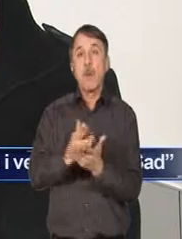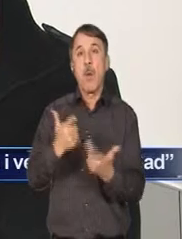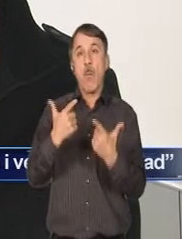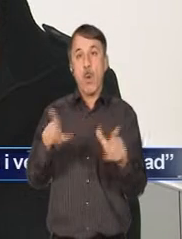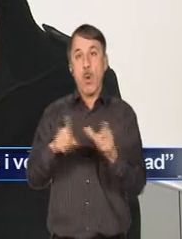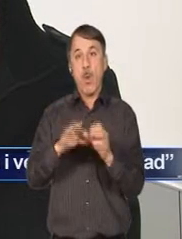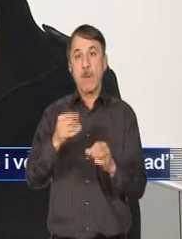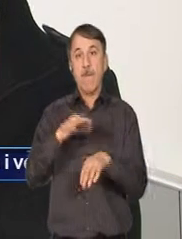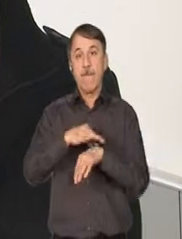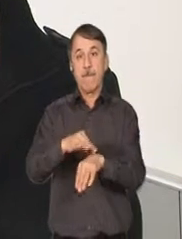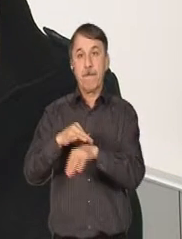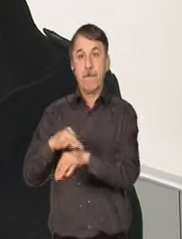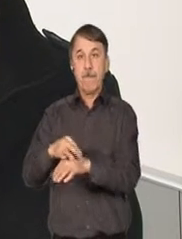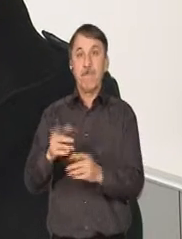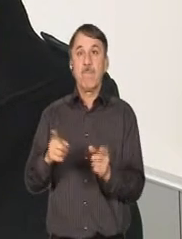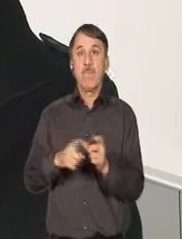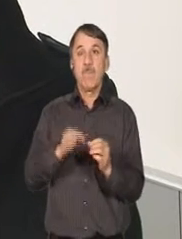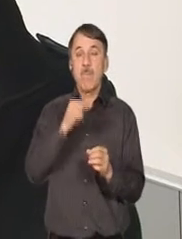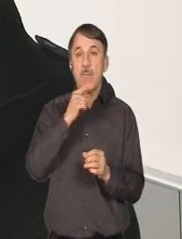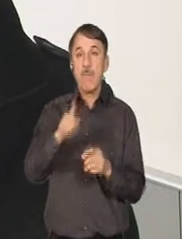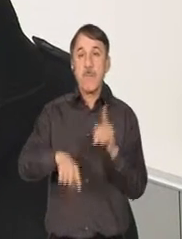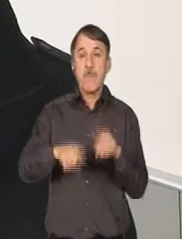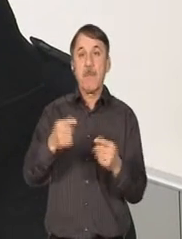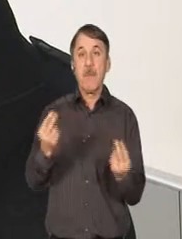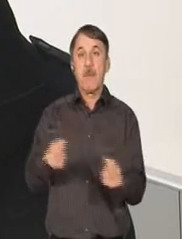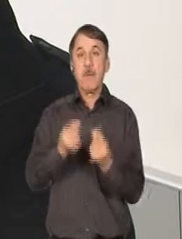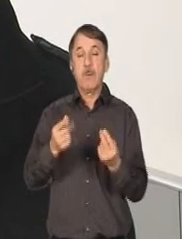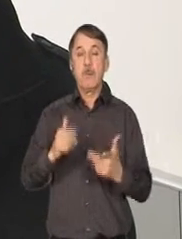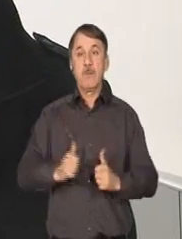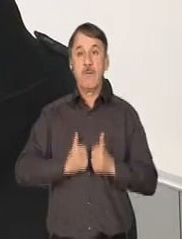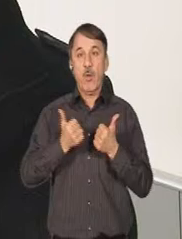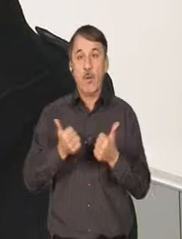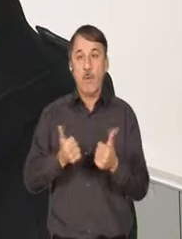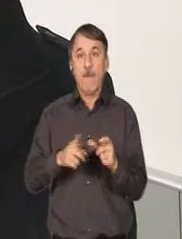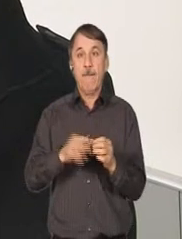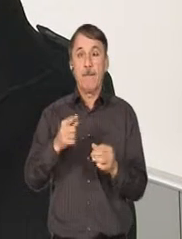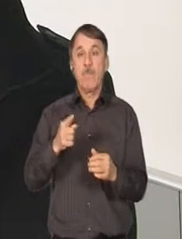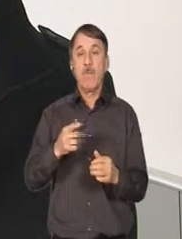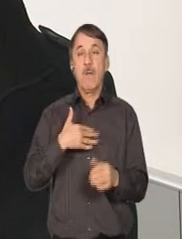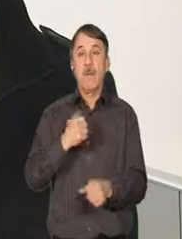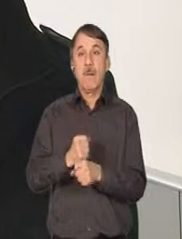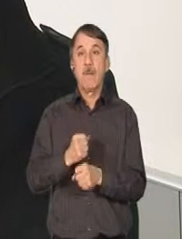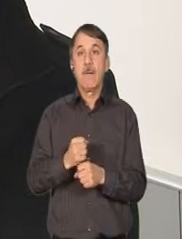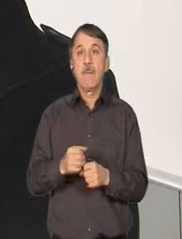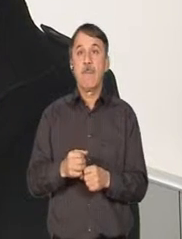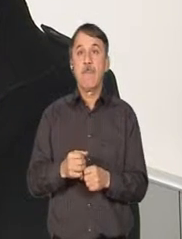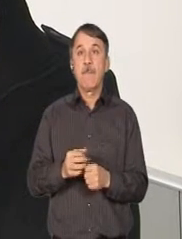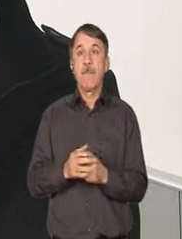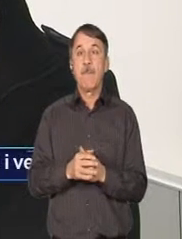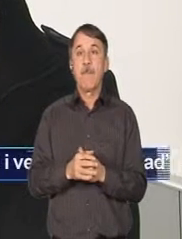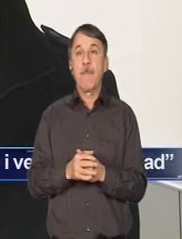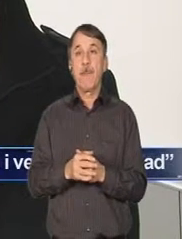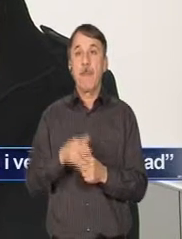koji će omogućiti da dođemo do onog dostizanja krajnjeg cilja, to je da nemamo ni jednu napuštenu životinju na ulicama našeg grada.